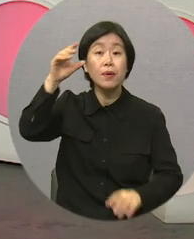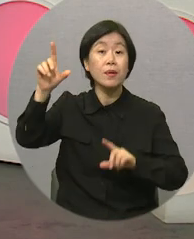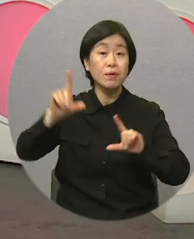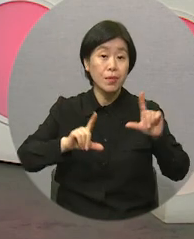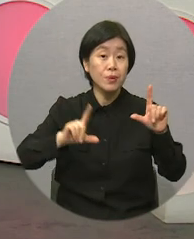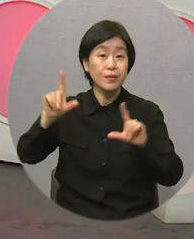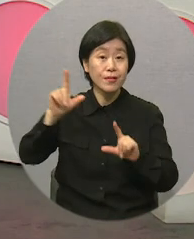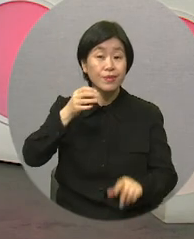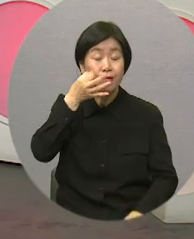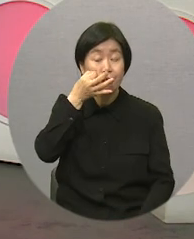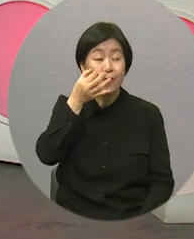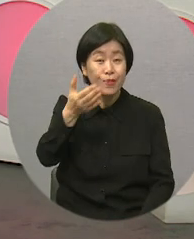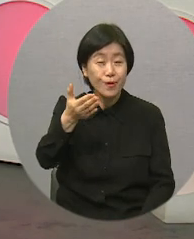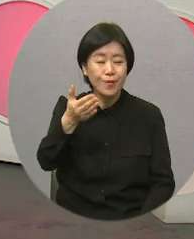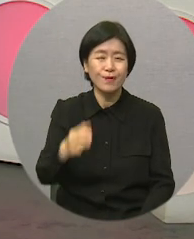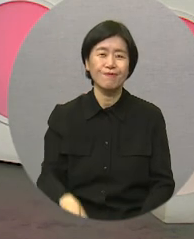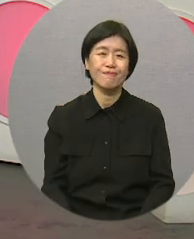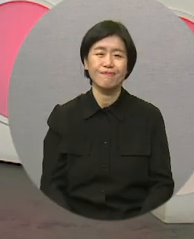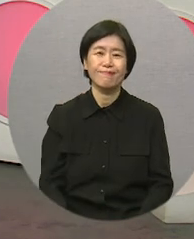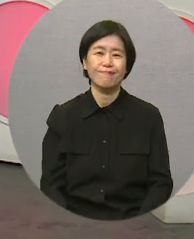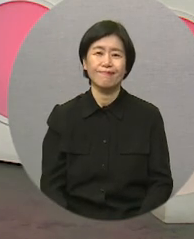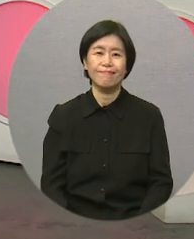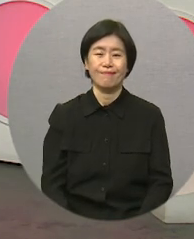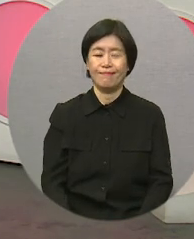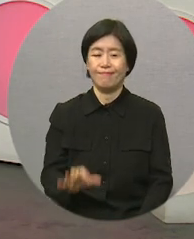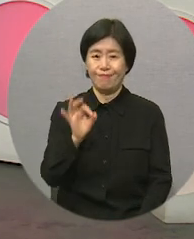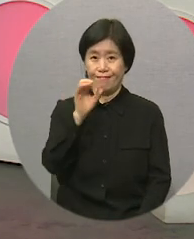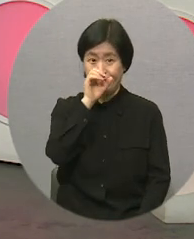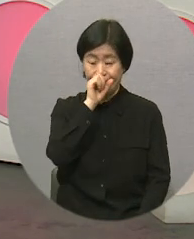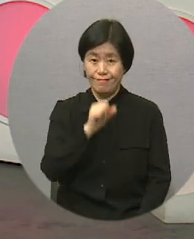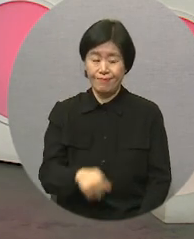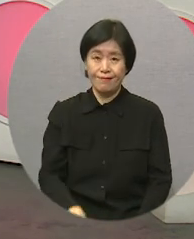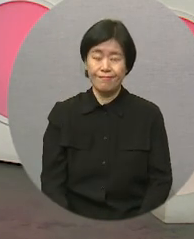네. 모범적으로 살겠습니다. 네. 네. 좋습니다. 자, 따뜻해요. 예.